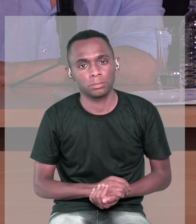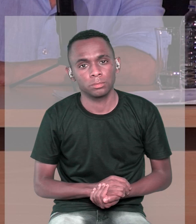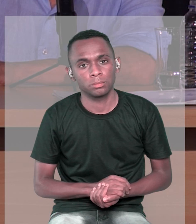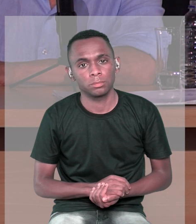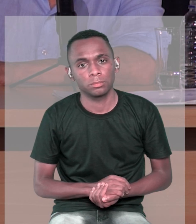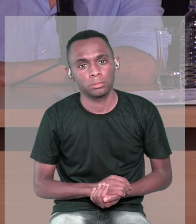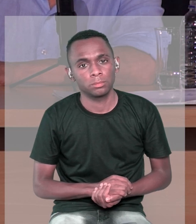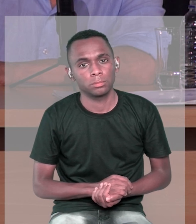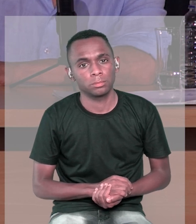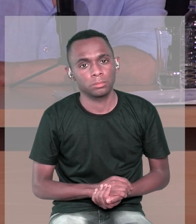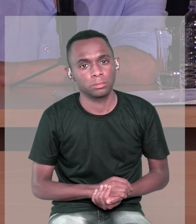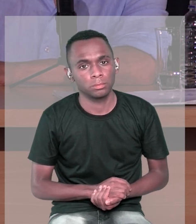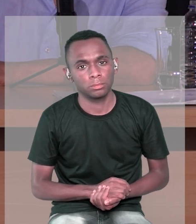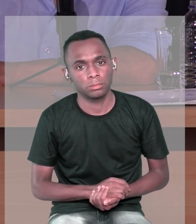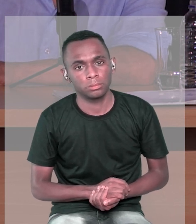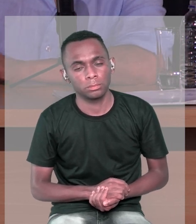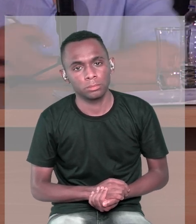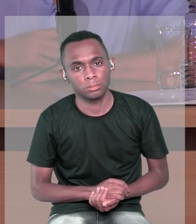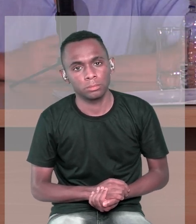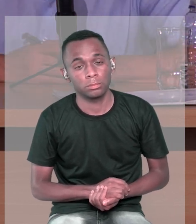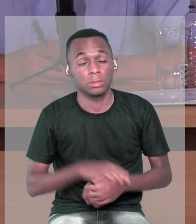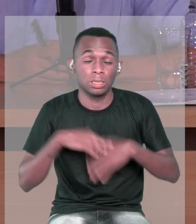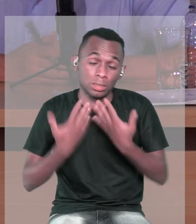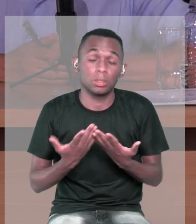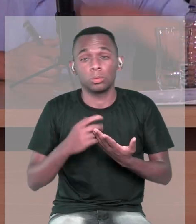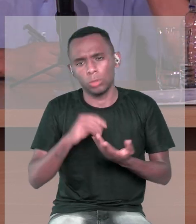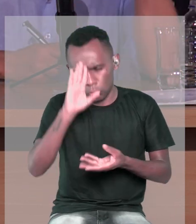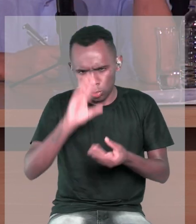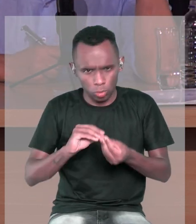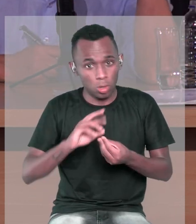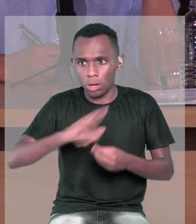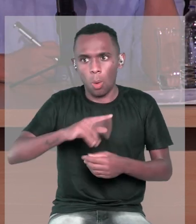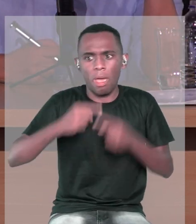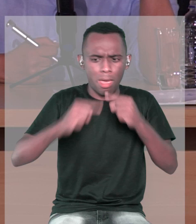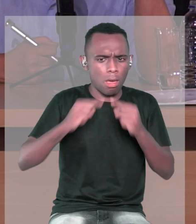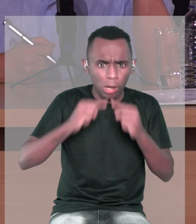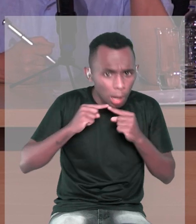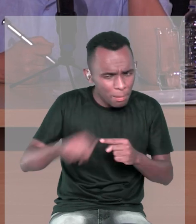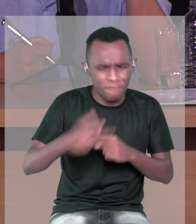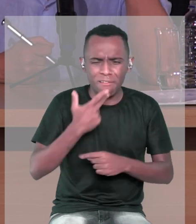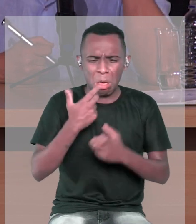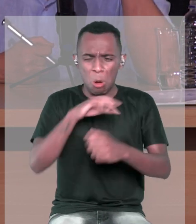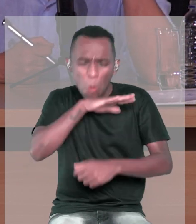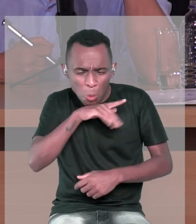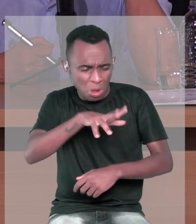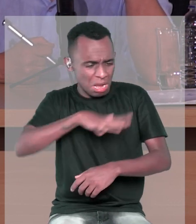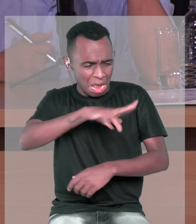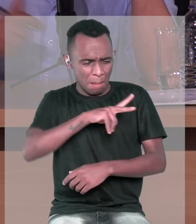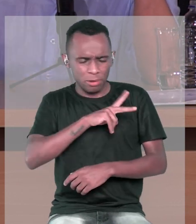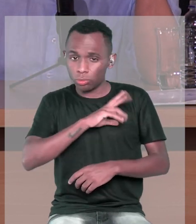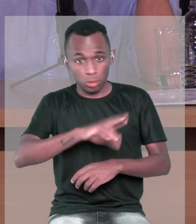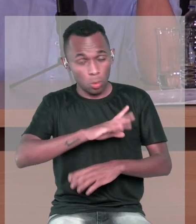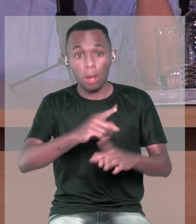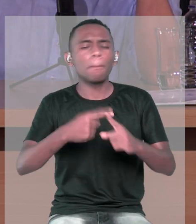propriété privée. Pourquoi est-ce que je le dis? Quando, na conclusão, falei que eu não estava condenando a propriedade privada, por que eu disse